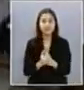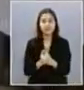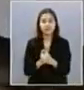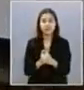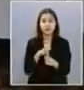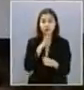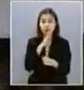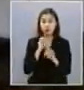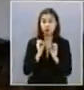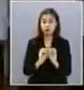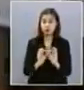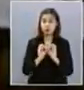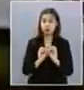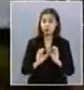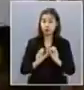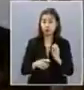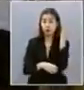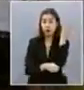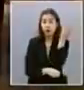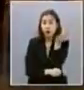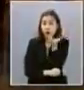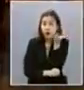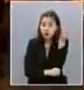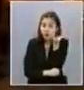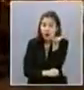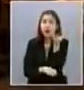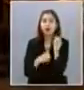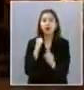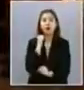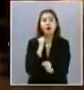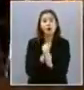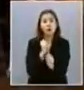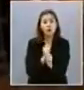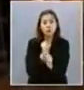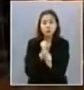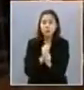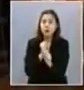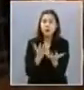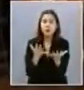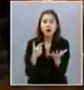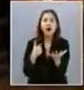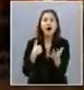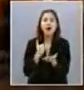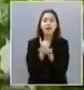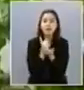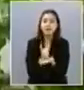องได้นอกจากจะช่วยแก้ปัญหาสังคมแล้วยังเป็นการเพิ่มฟันเฟืองในการขับเคลื่อนประเทศอี